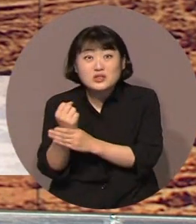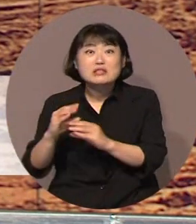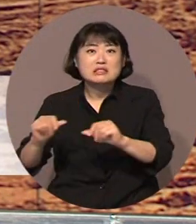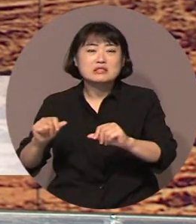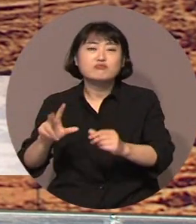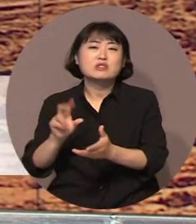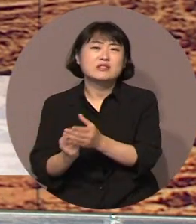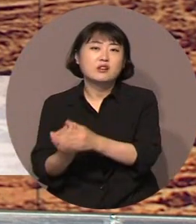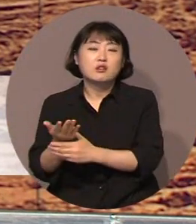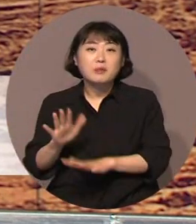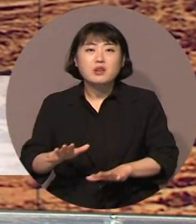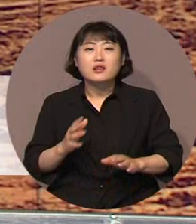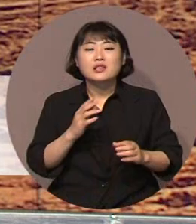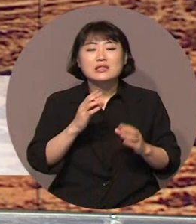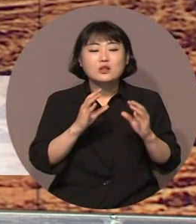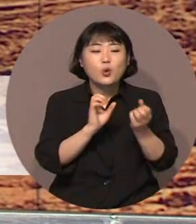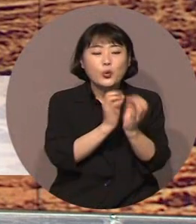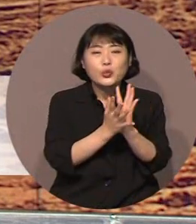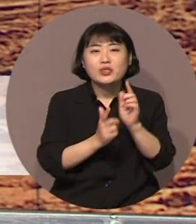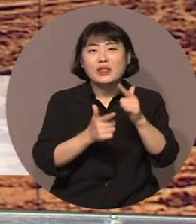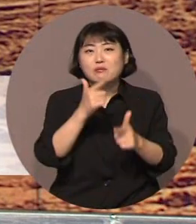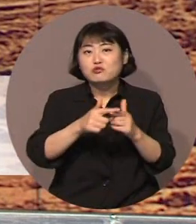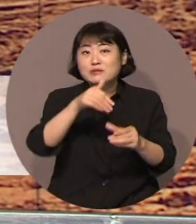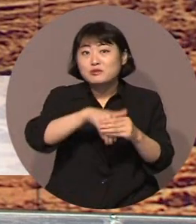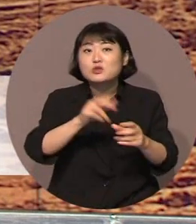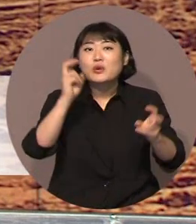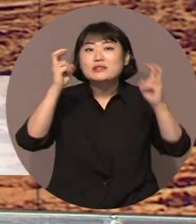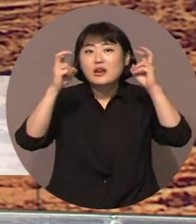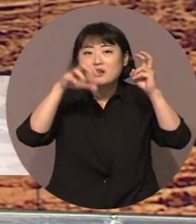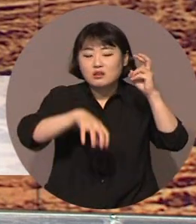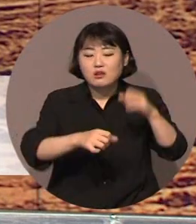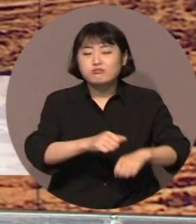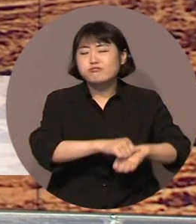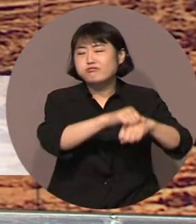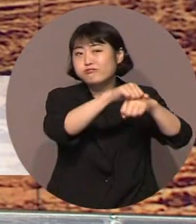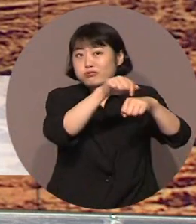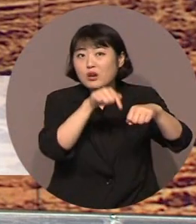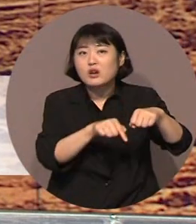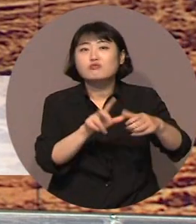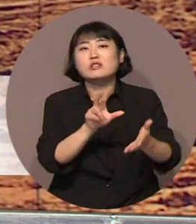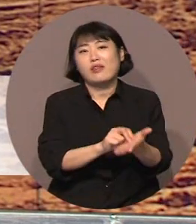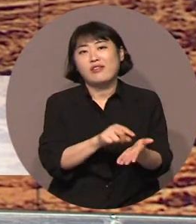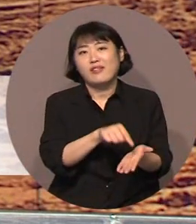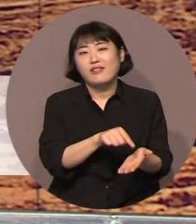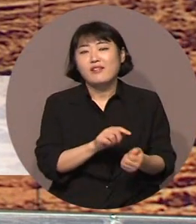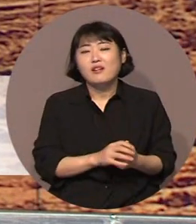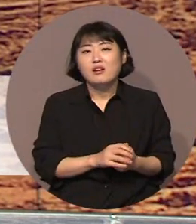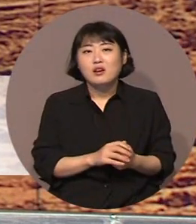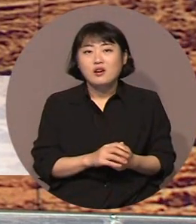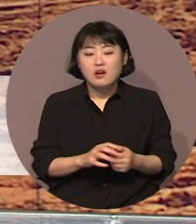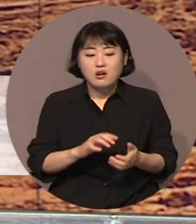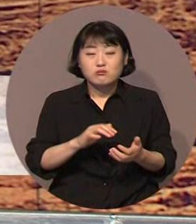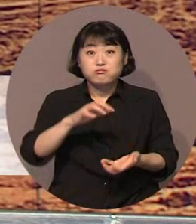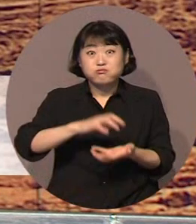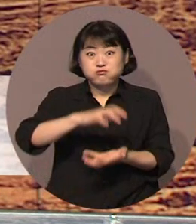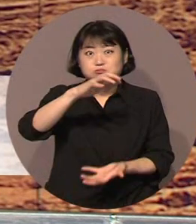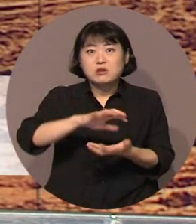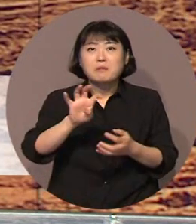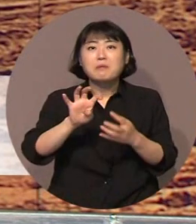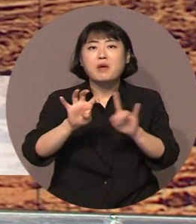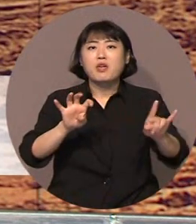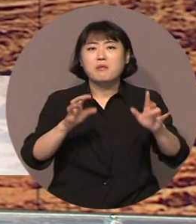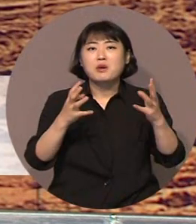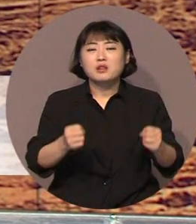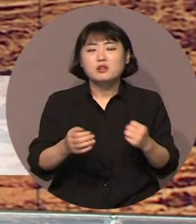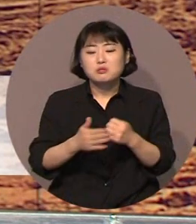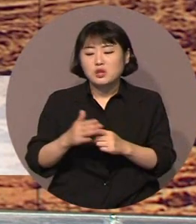이번엔 조경업체가 쌓아놓은 부숙토가 논란입니다. 양이 기준치보다 40배나 많아 주민들은 환경